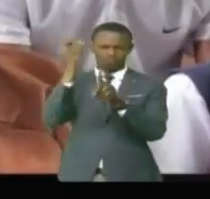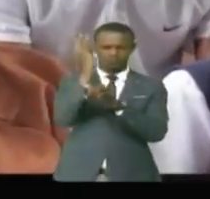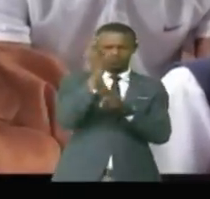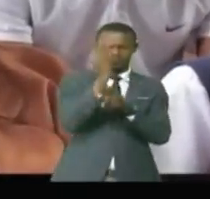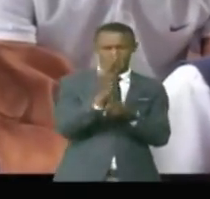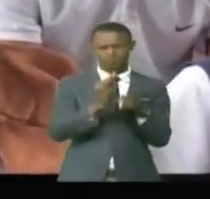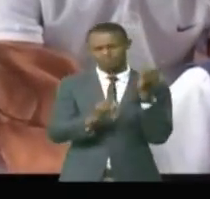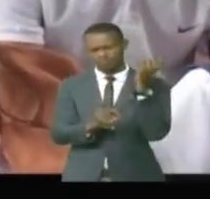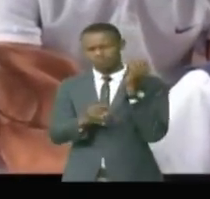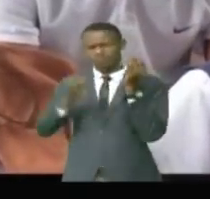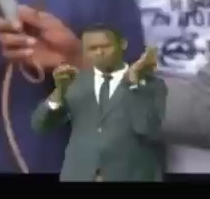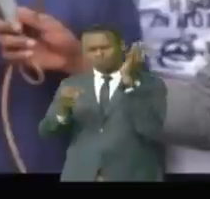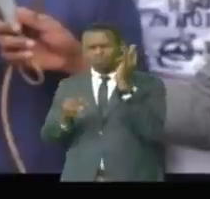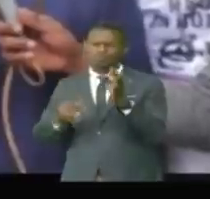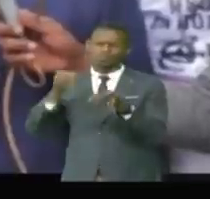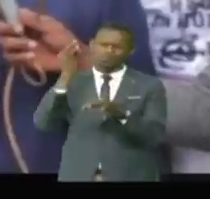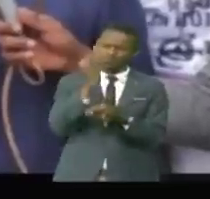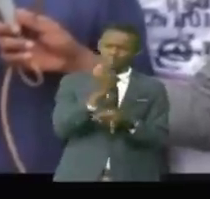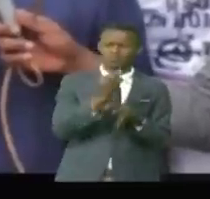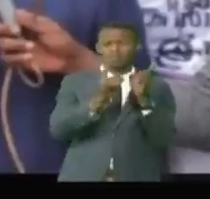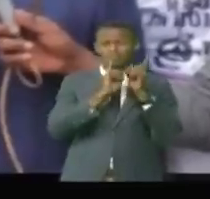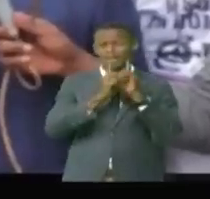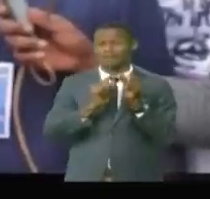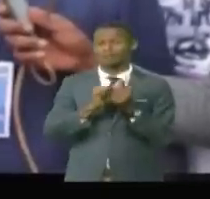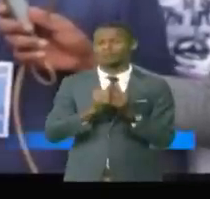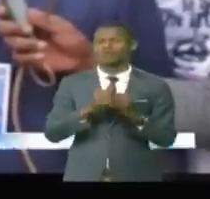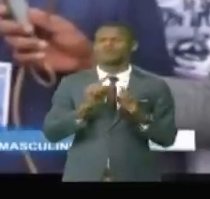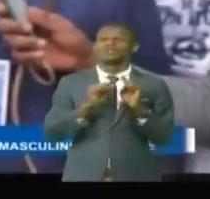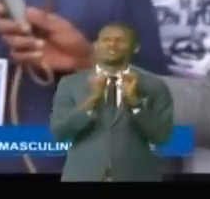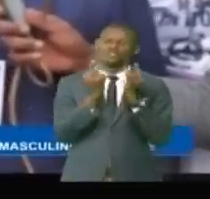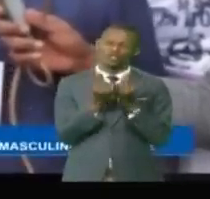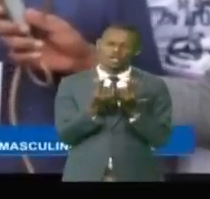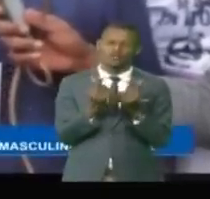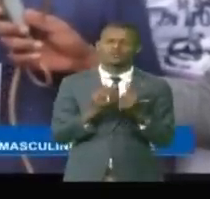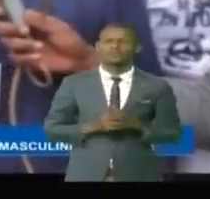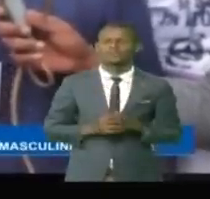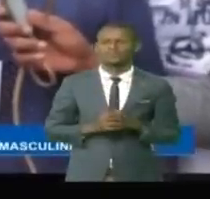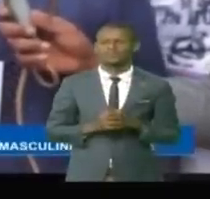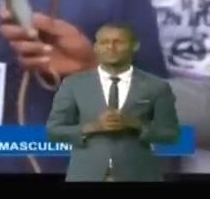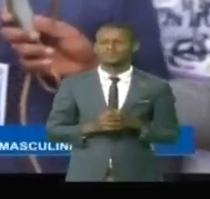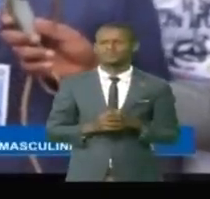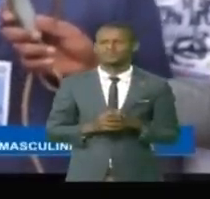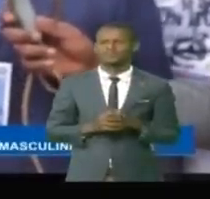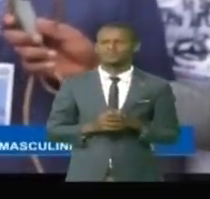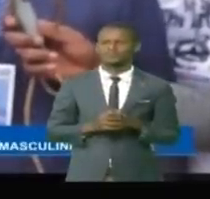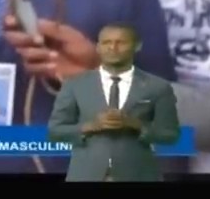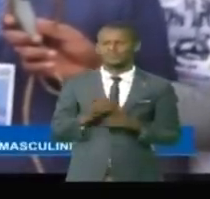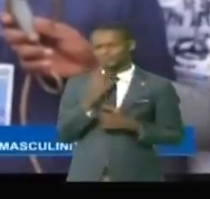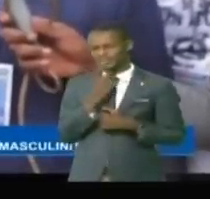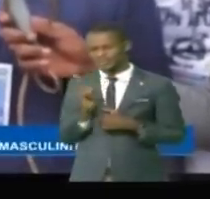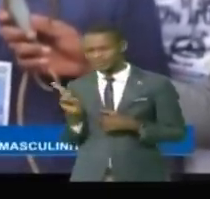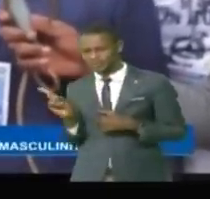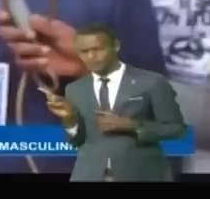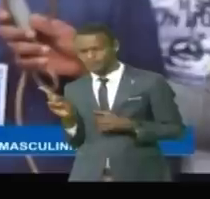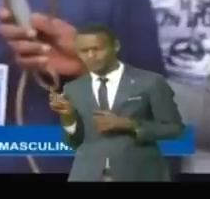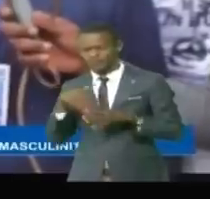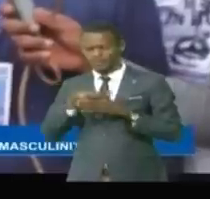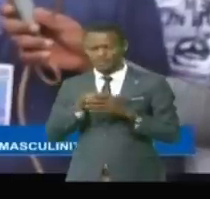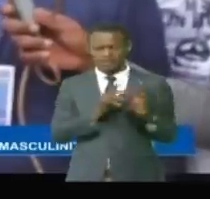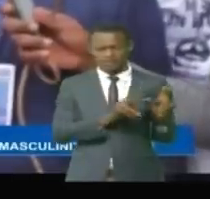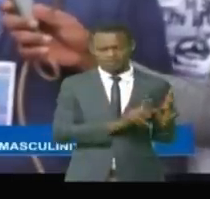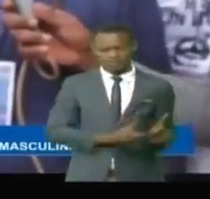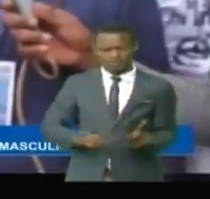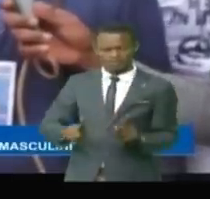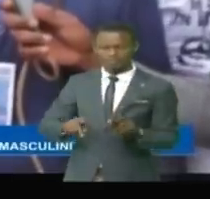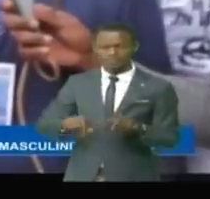le cadre des activités de notre cellule qui a dans ses initiatives et dans le plan d'action opérationnel pour cette